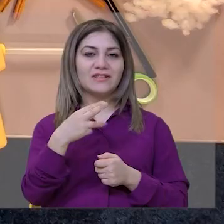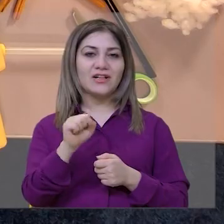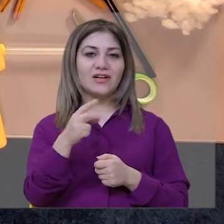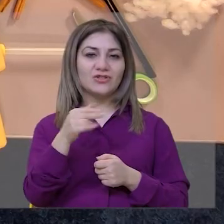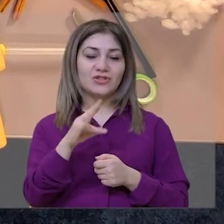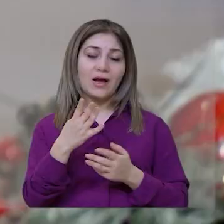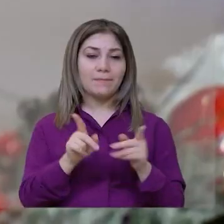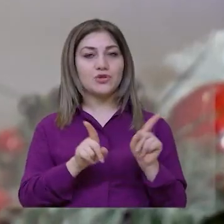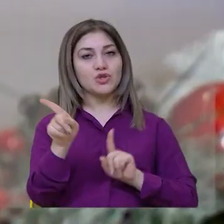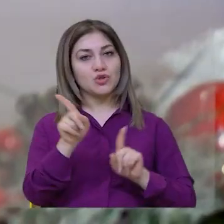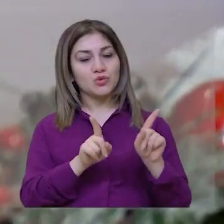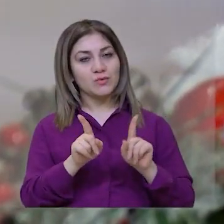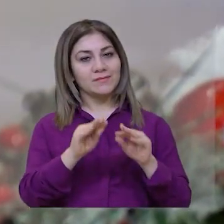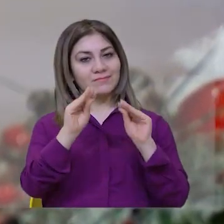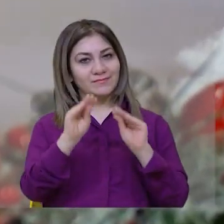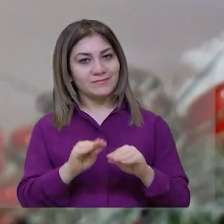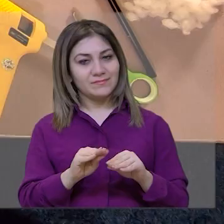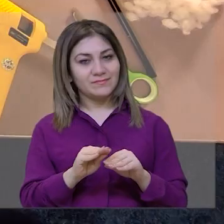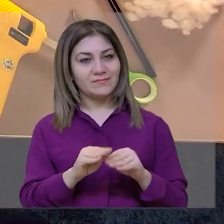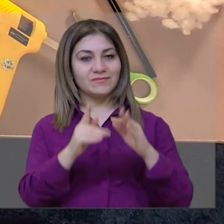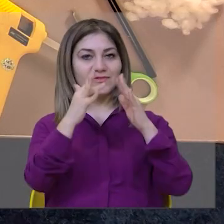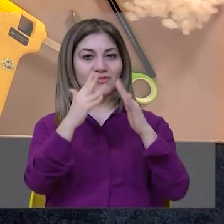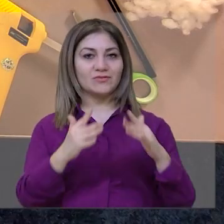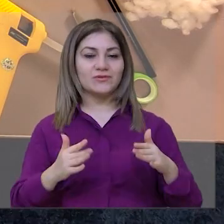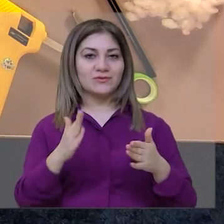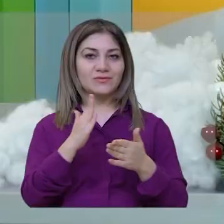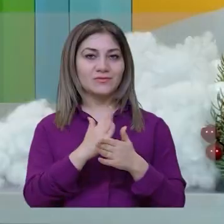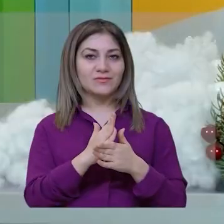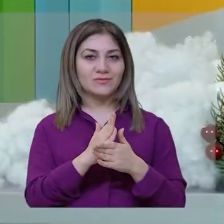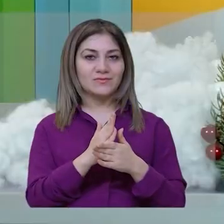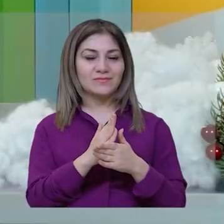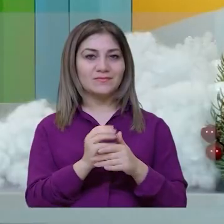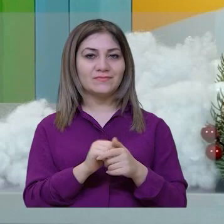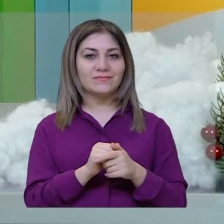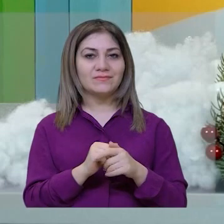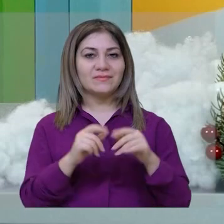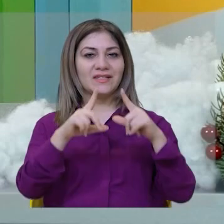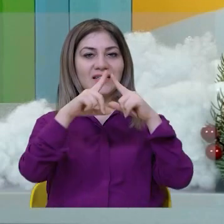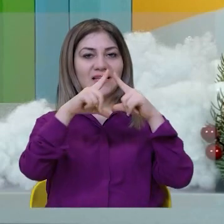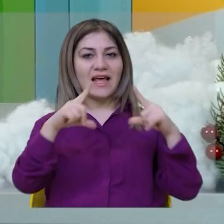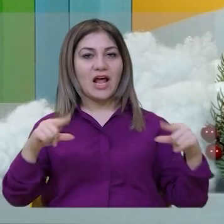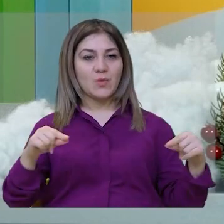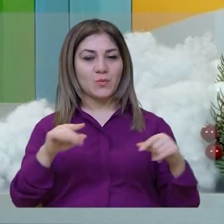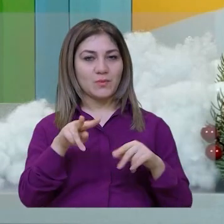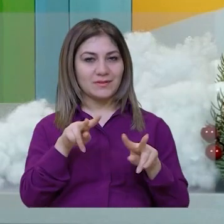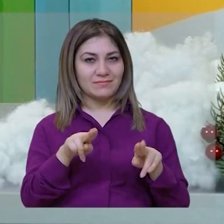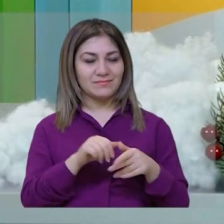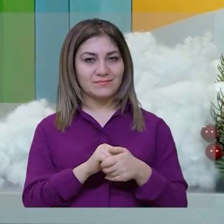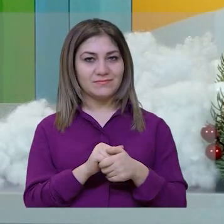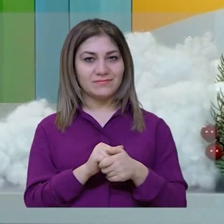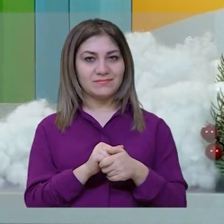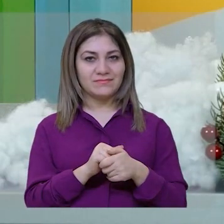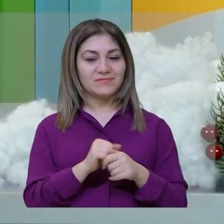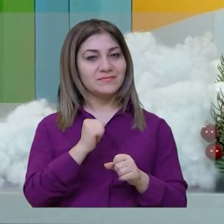տեղադրում այսպես։ Հիշում եք, չէ, եղևնին ունի դեպի վեր եռանկյունաձև տեսք։ Որպեսզի